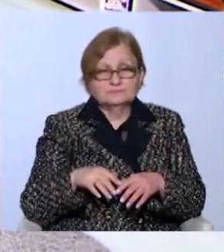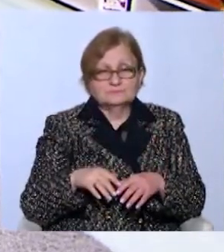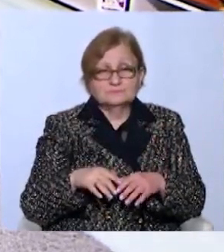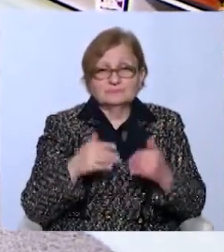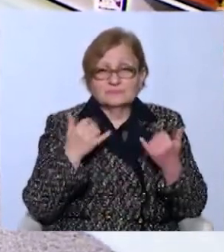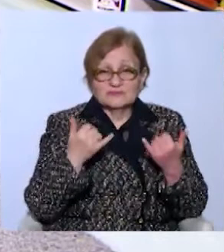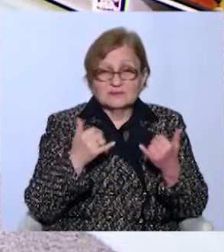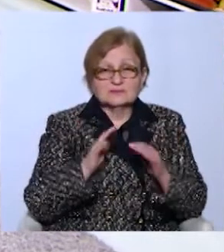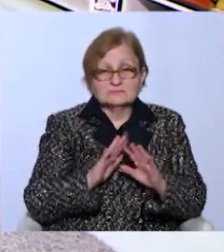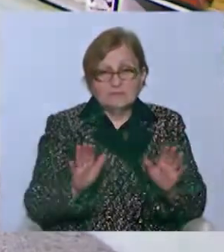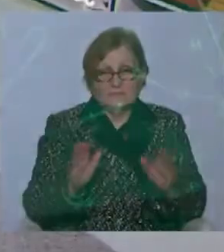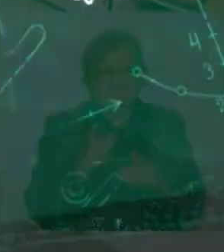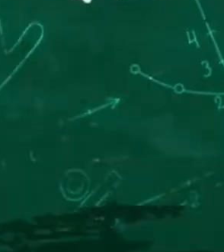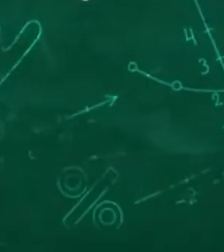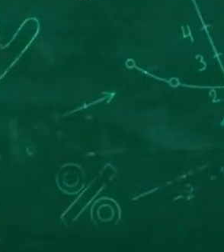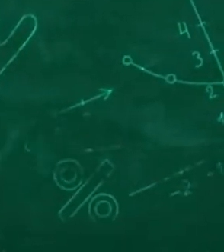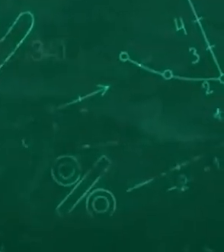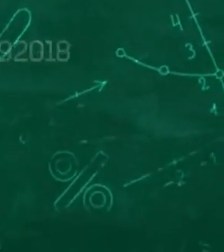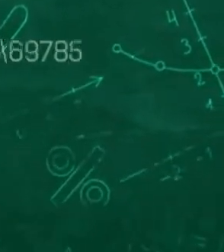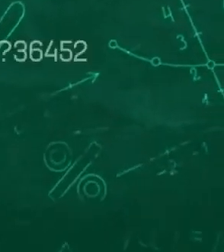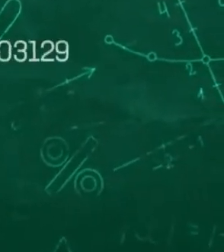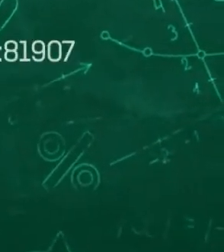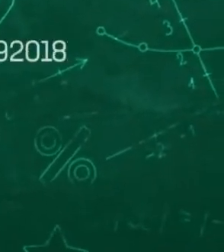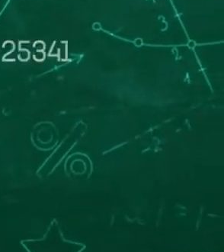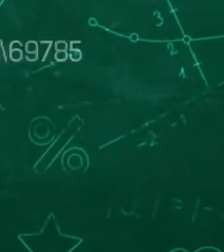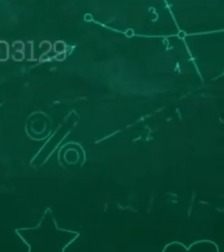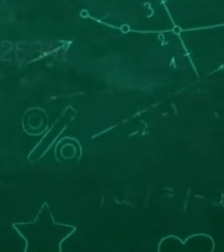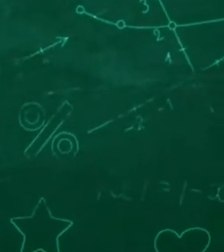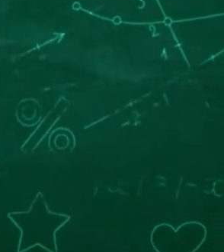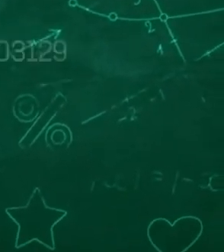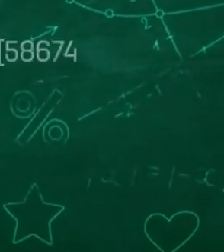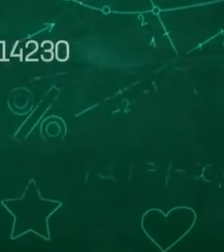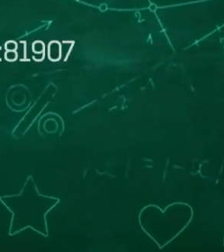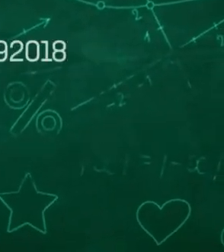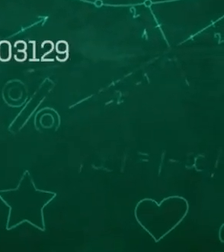გაიაზრეთ დღეს ამით გემჯდებებით.